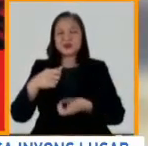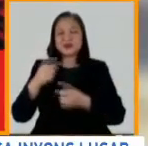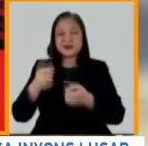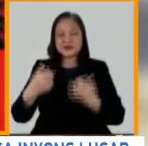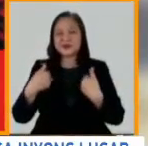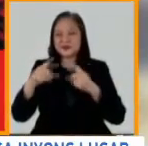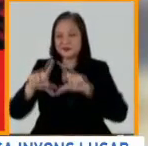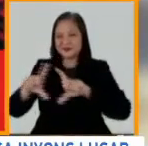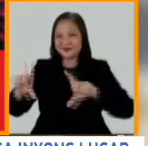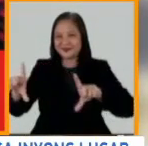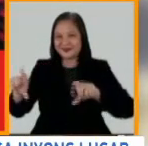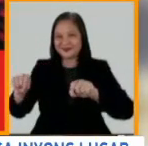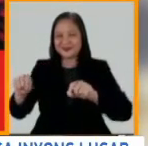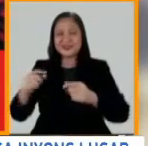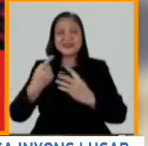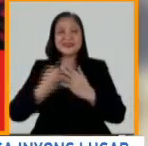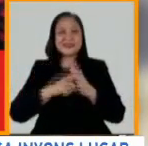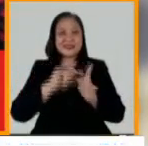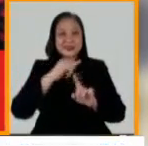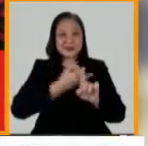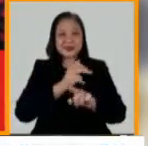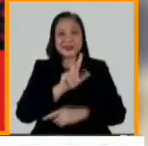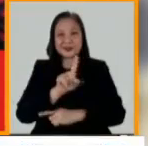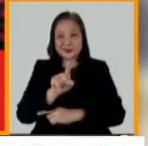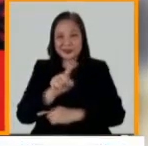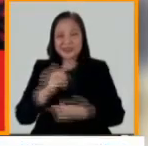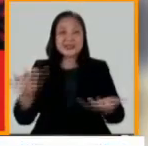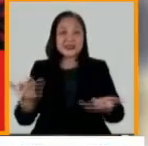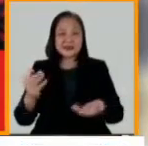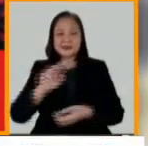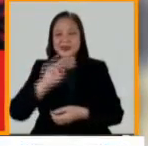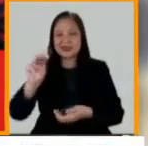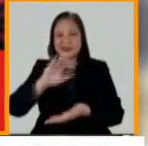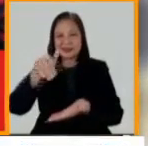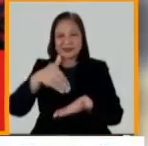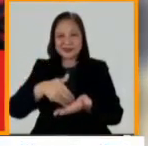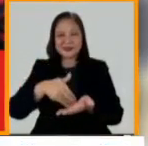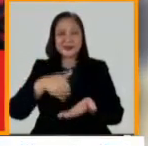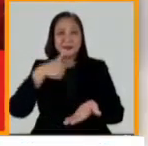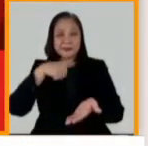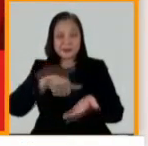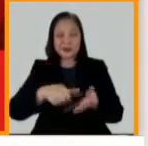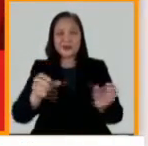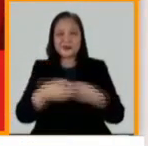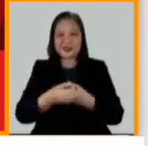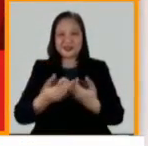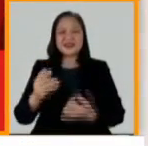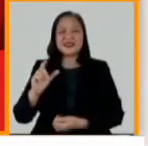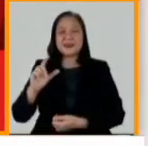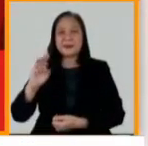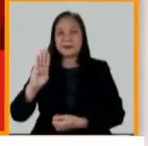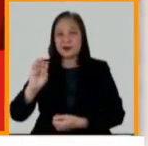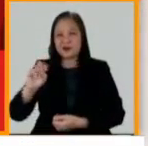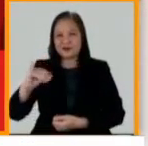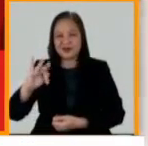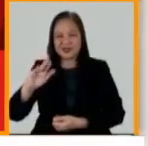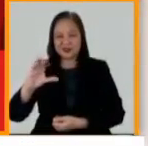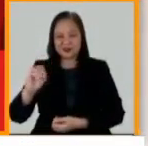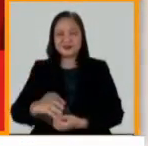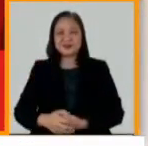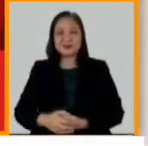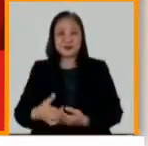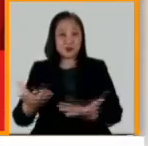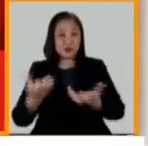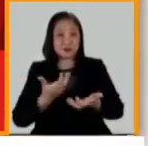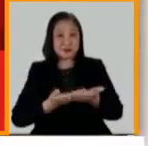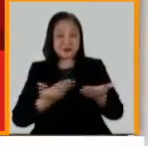January 31 sa Manila Central Post Office sa Liwasang Bonifacio. Para sa mga interesado, pwedeng bisitahin ang official Facebook